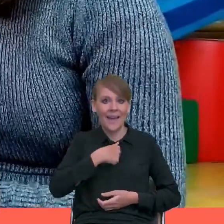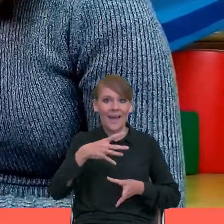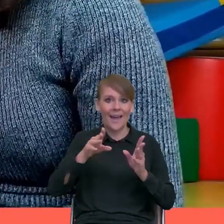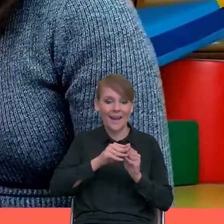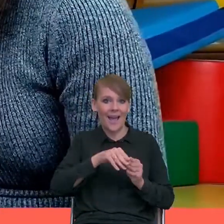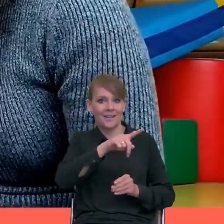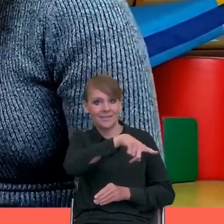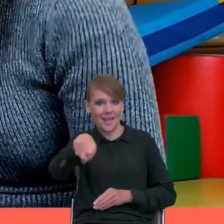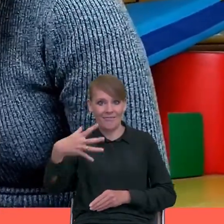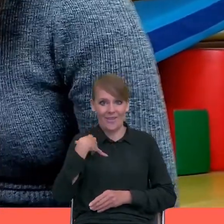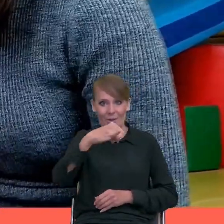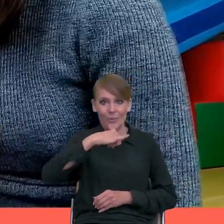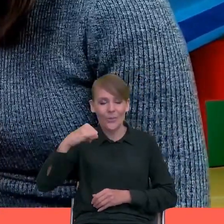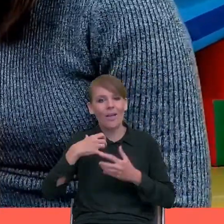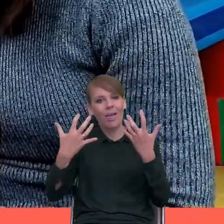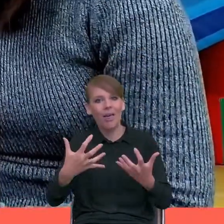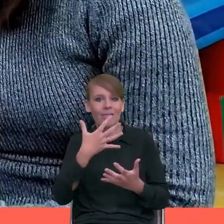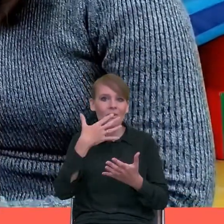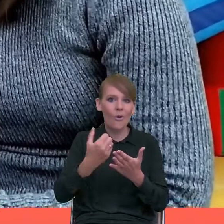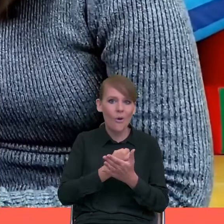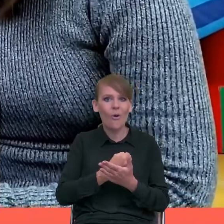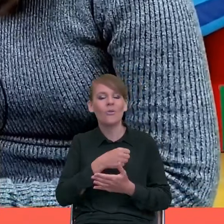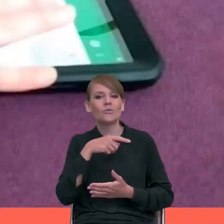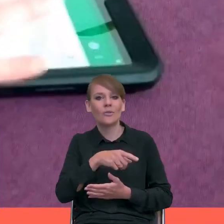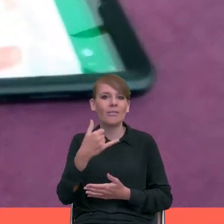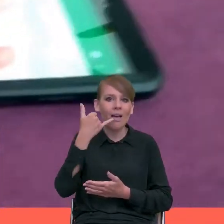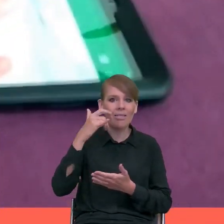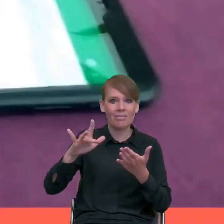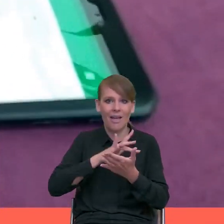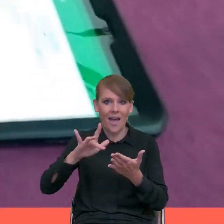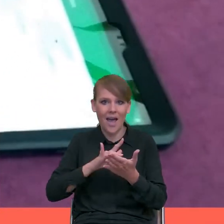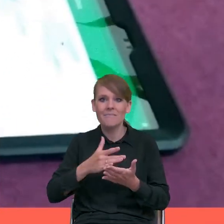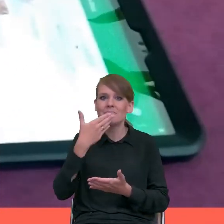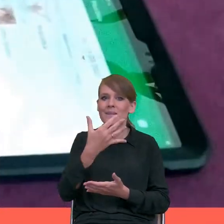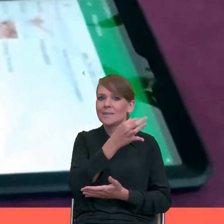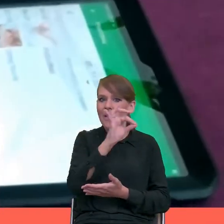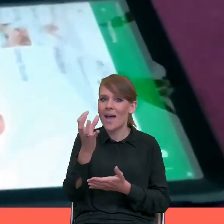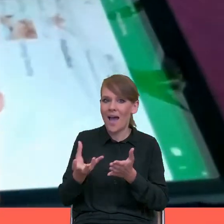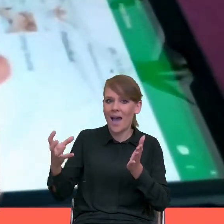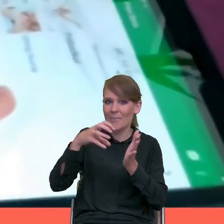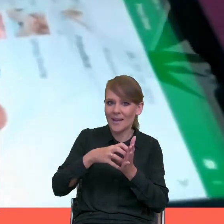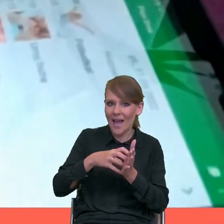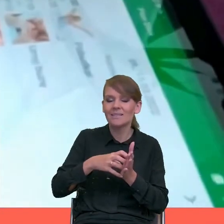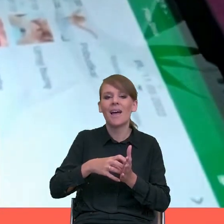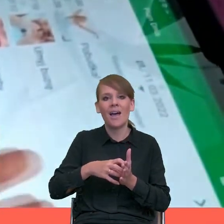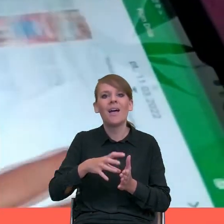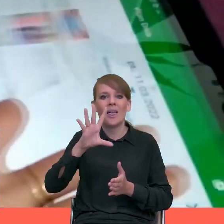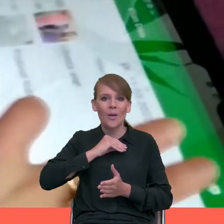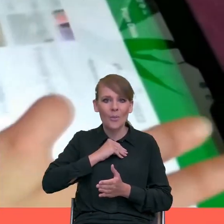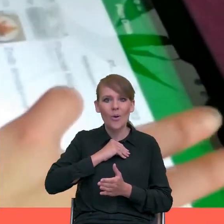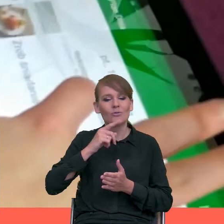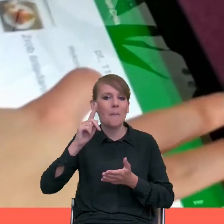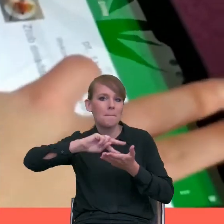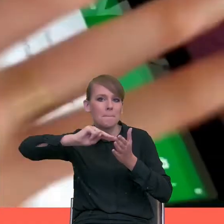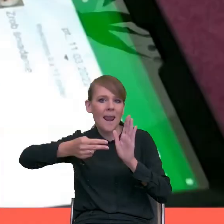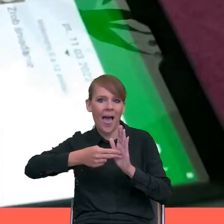chętnie korzystamy z telefonów i tabletów. Dzięki specjalnym aplikacjom możemy planować